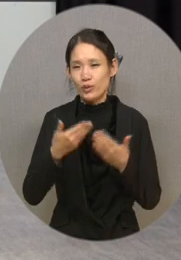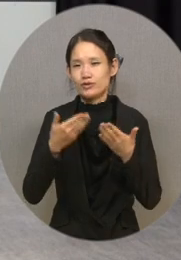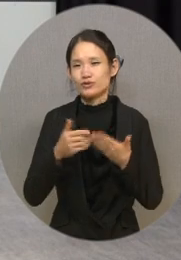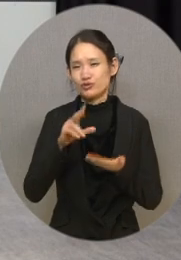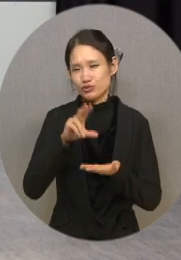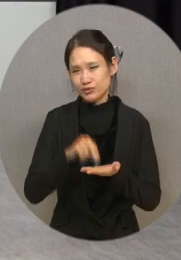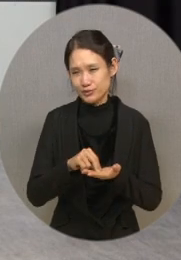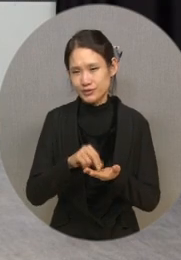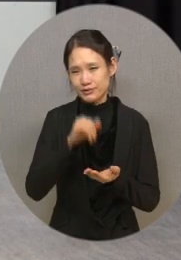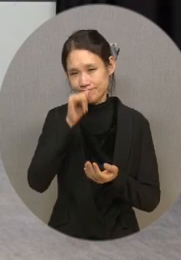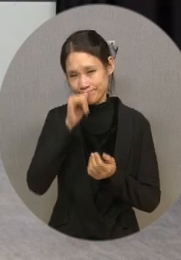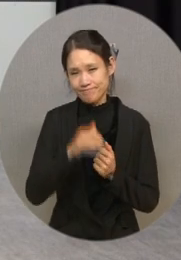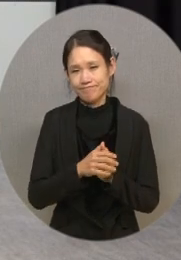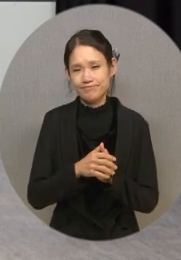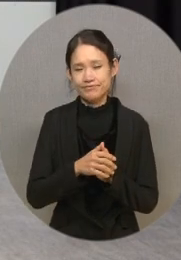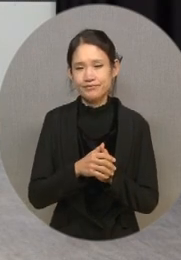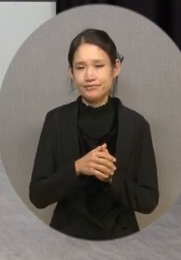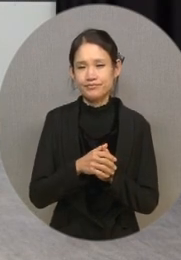그래서 저는